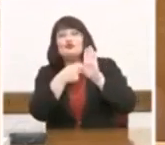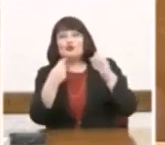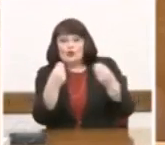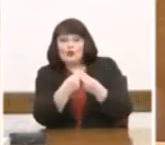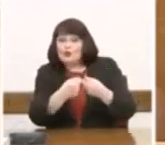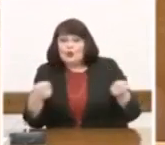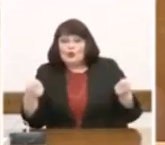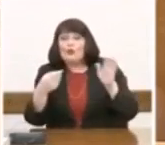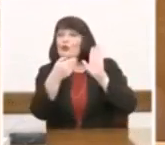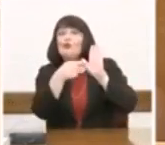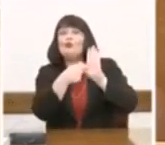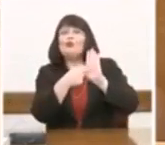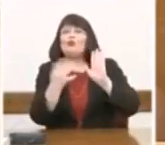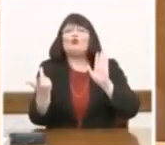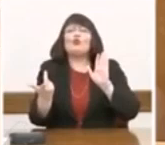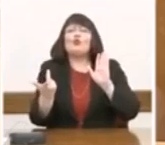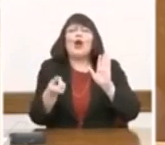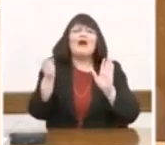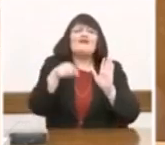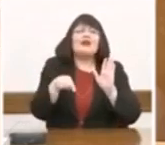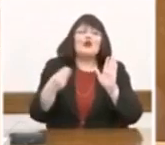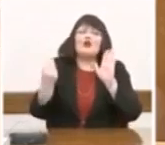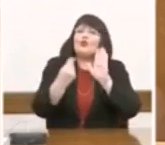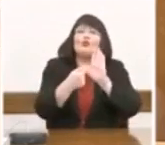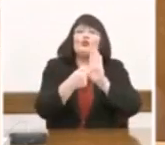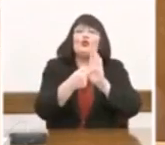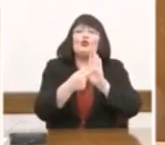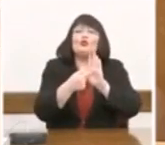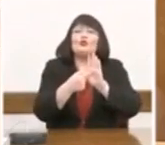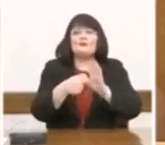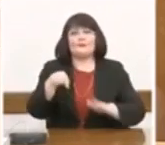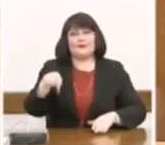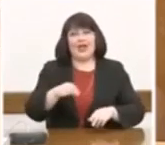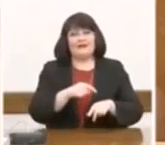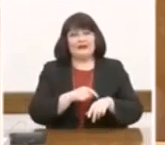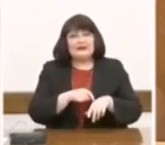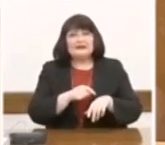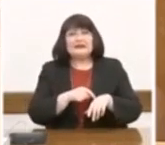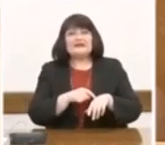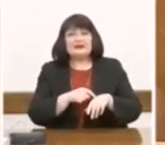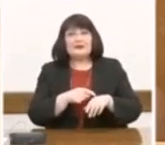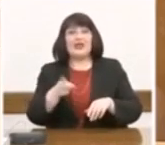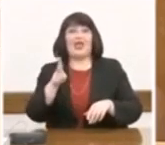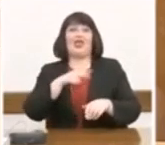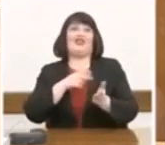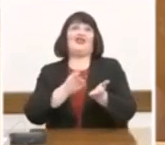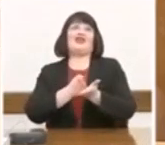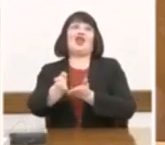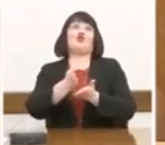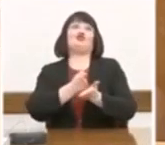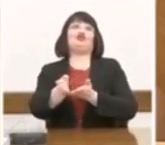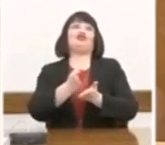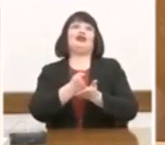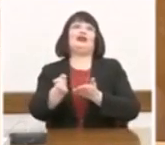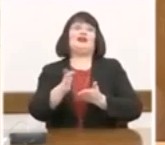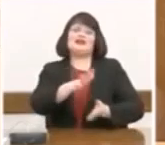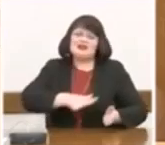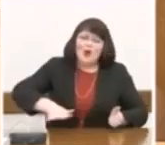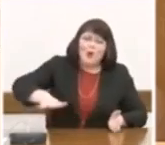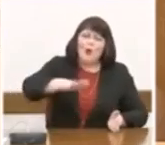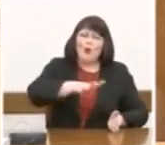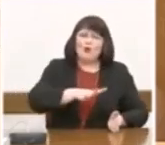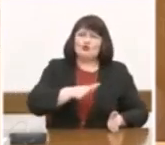πρόγραμμα θα εφαρμόζετε αύριο? Απλώς φέρνετε τώρα το σύνθημα «Δικαιοσύνη παντού». Για πείτε μας λοιπόν,